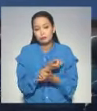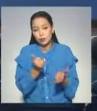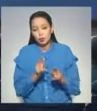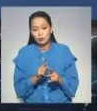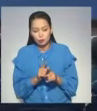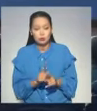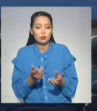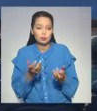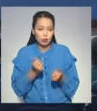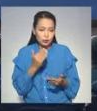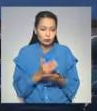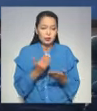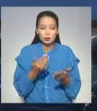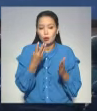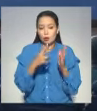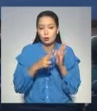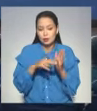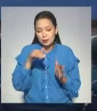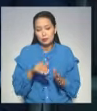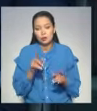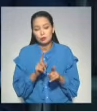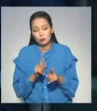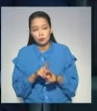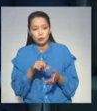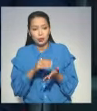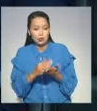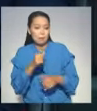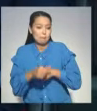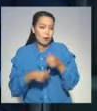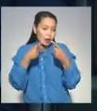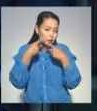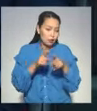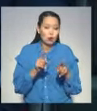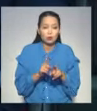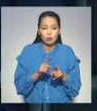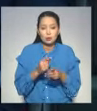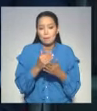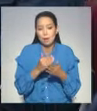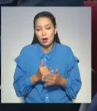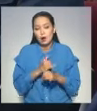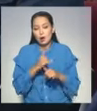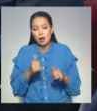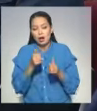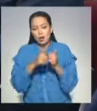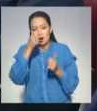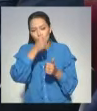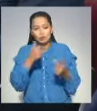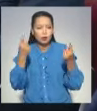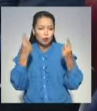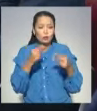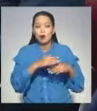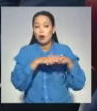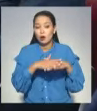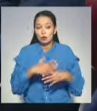көбейді. Қазір олардың саны 38 мыңнан асады. Материалдық техникалық базаны нығайту үшін жыл сайын қомақты қаржы да бөлініп